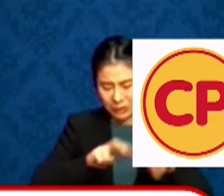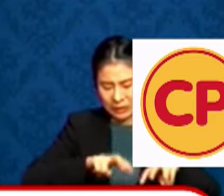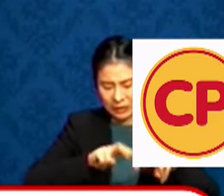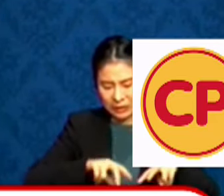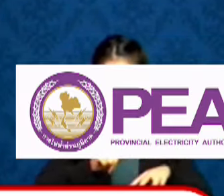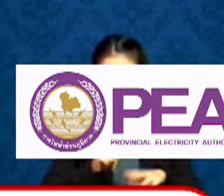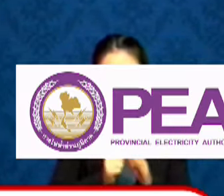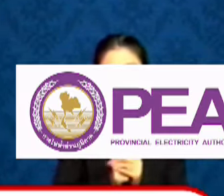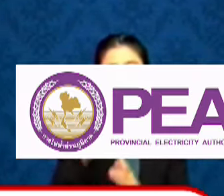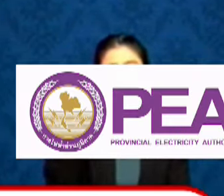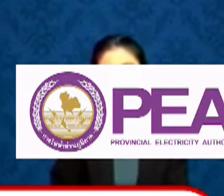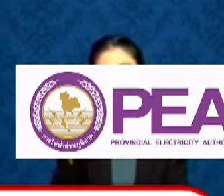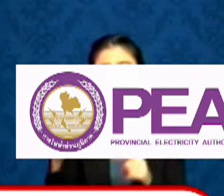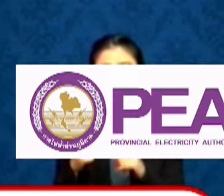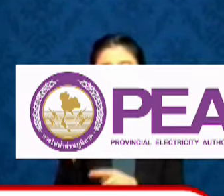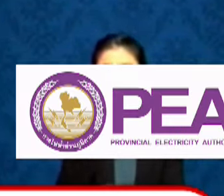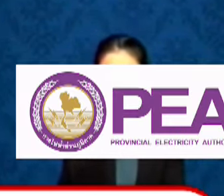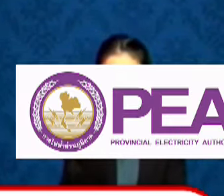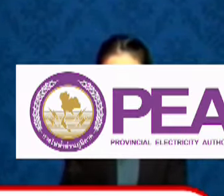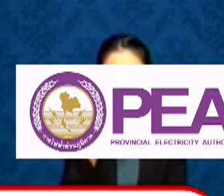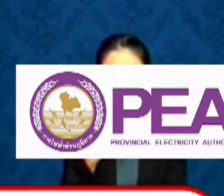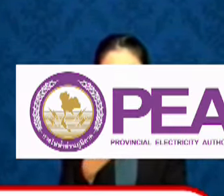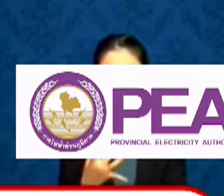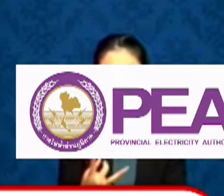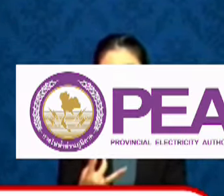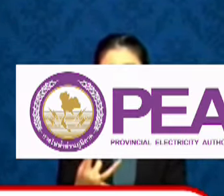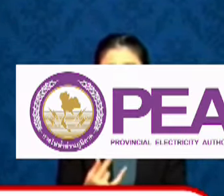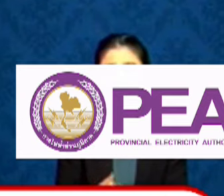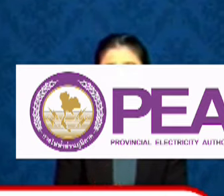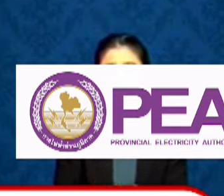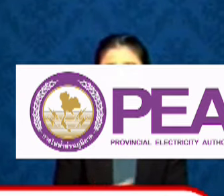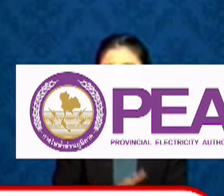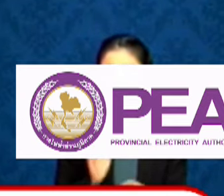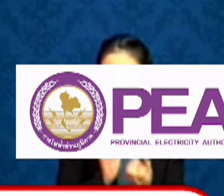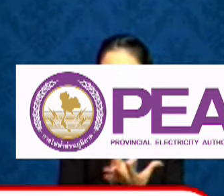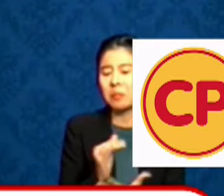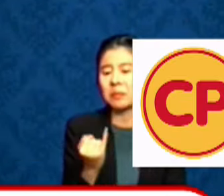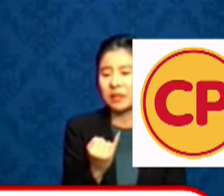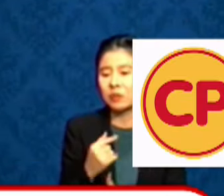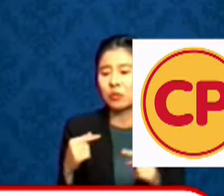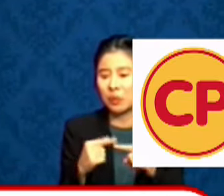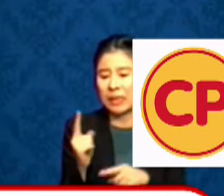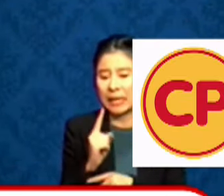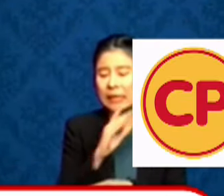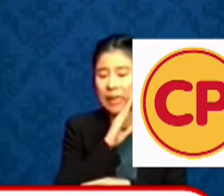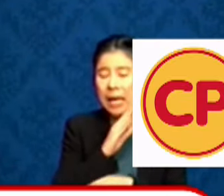ผลได้ผลเสียผมเรียนว่าเรื่องของการให้ต่างชาติเข้ามาครอบคุมนะครับ